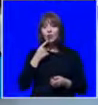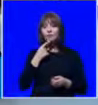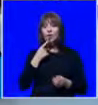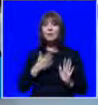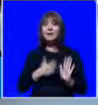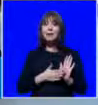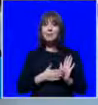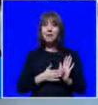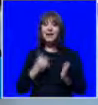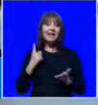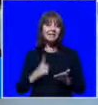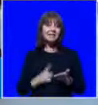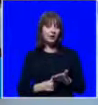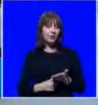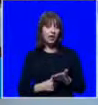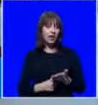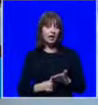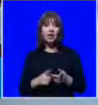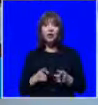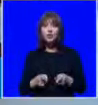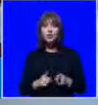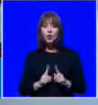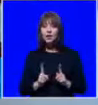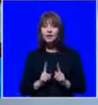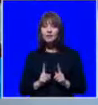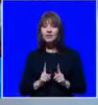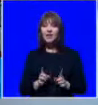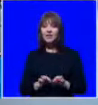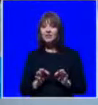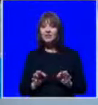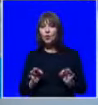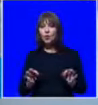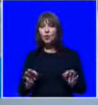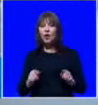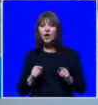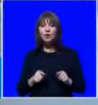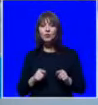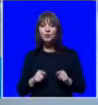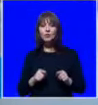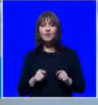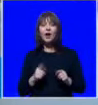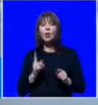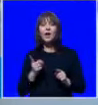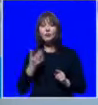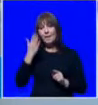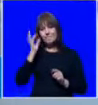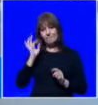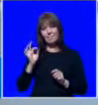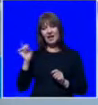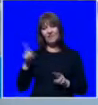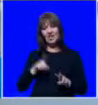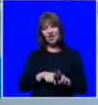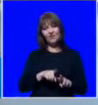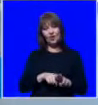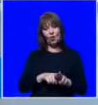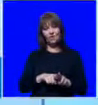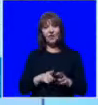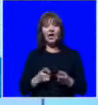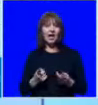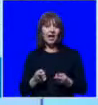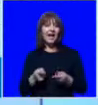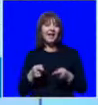така. Той не е еднопластов, той е малко по-дълъг. Това, за което е изключително прав господин Иванов, че в тази работа ние не можахме, не